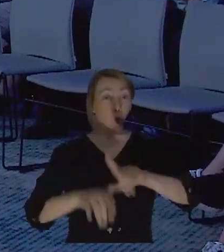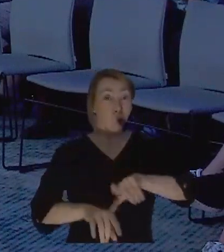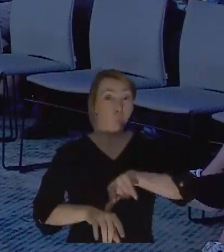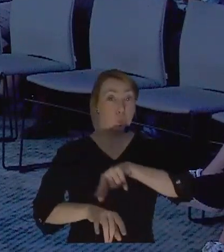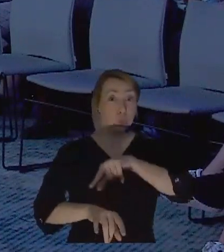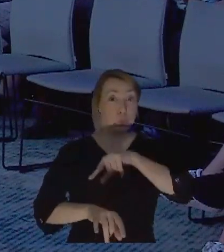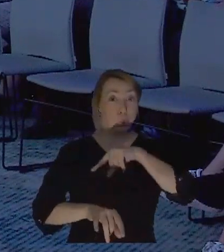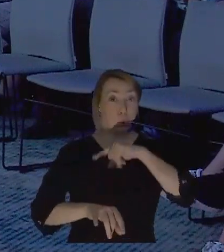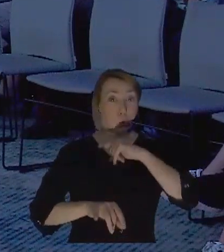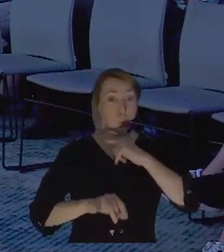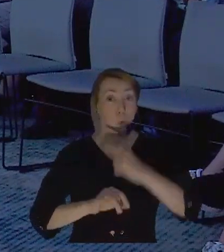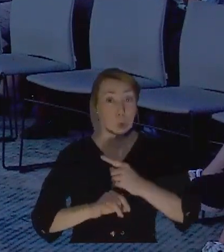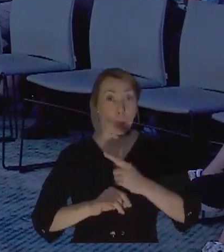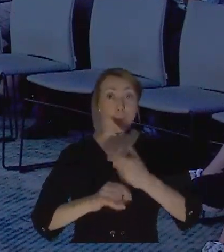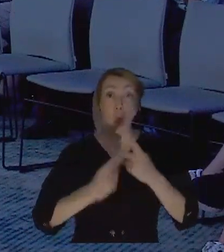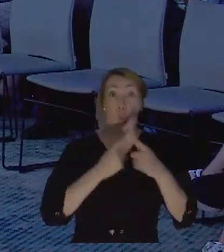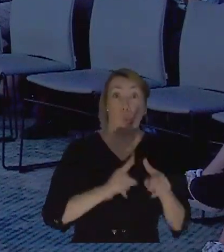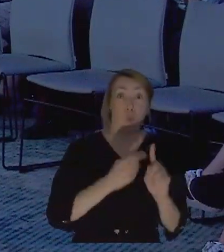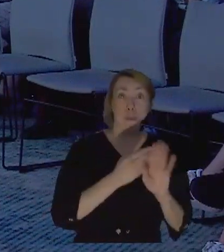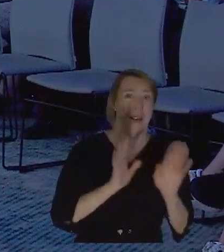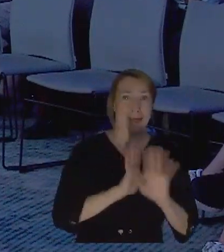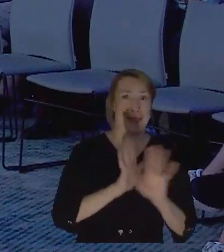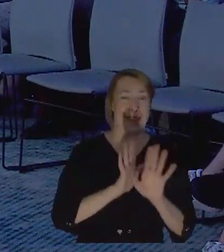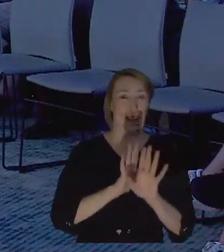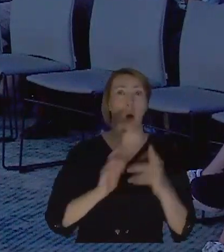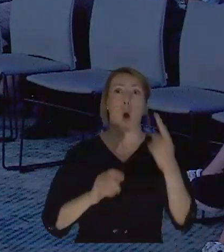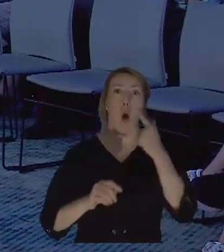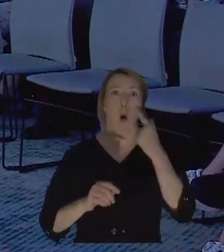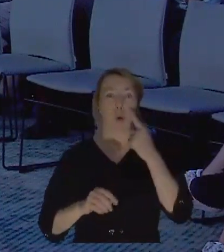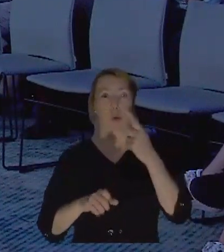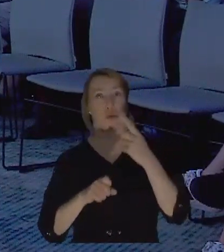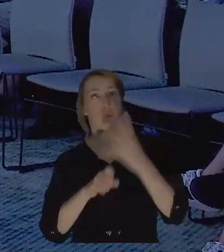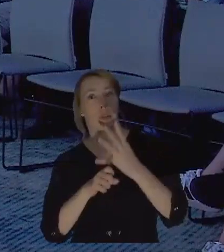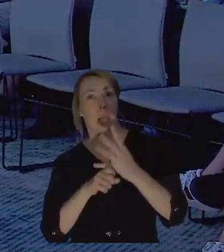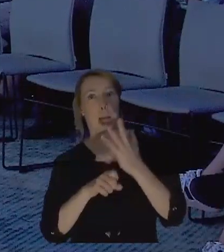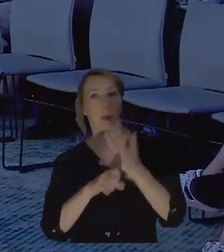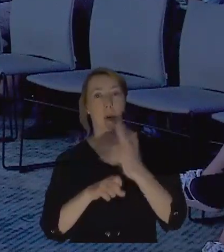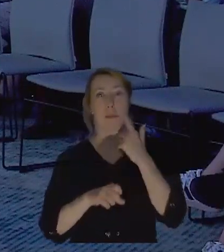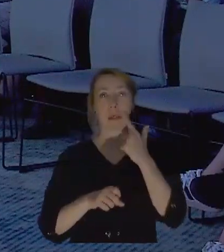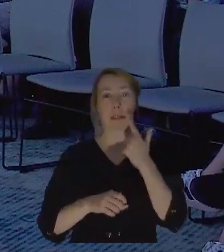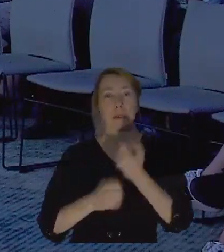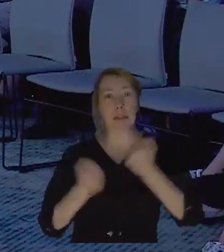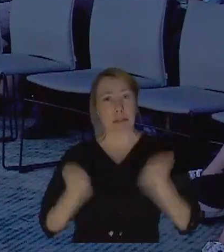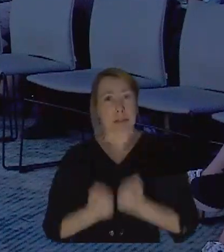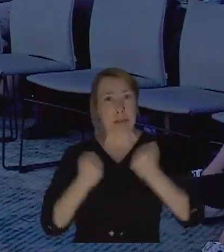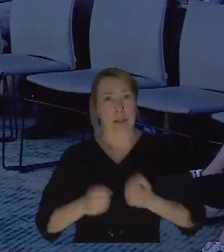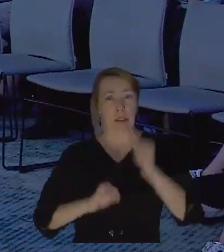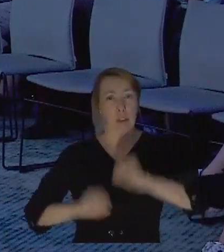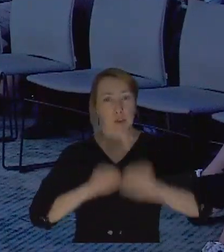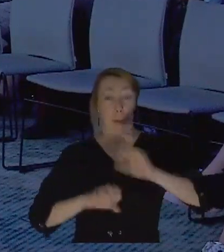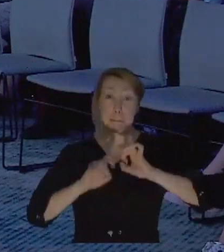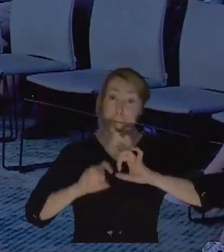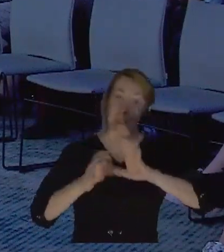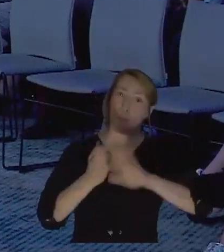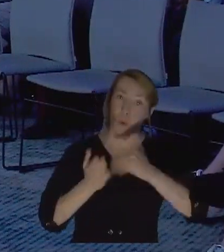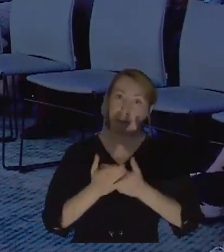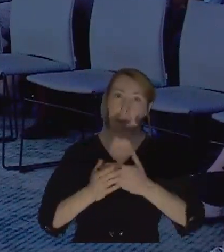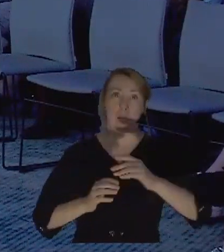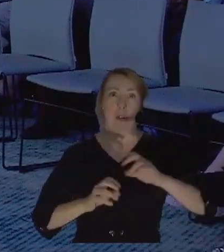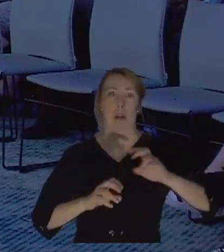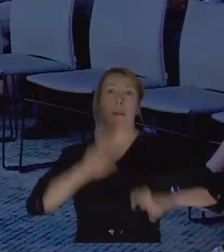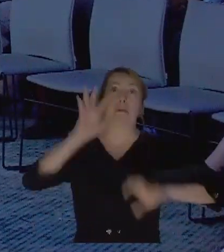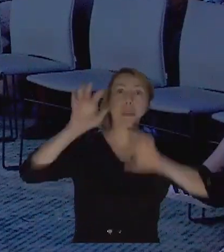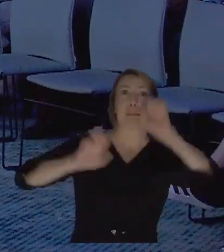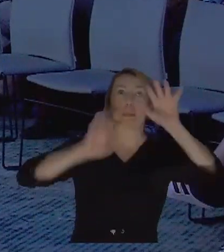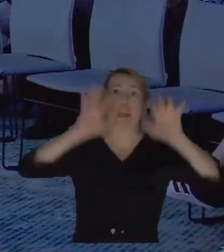długotrwałych i nie po tak krótkim czasie. Musimy około 40-50 minut bardzo intensywnie biec na przykład, czy wspinać się